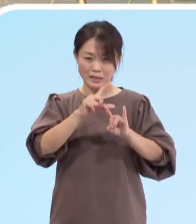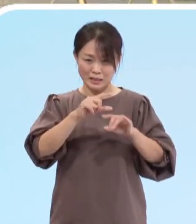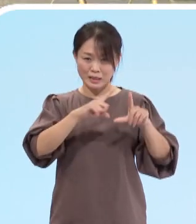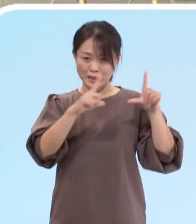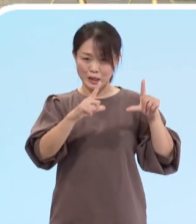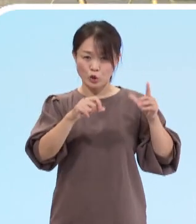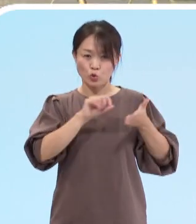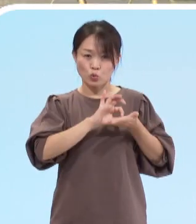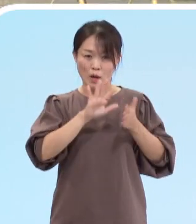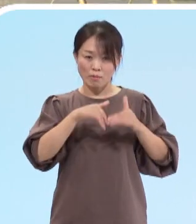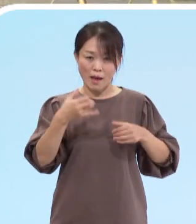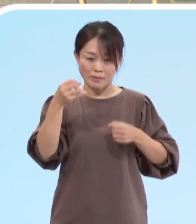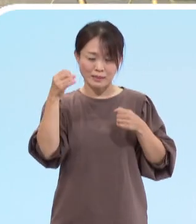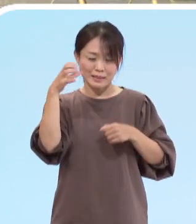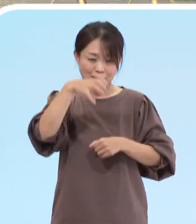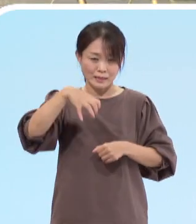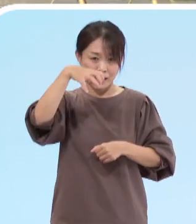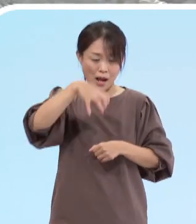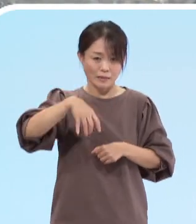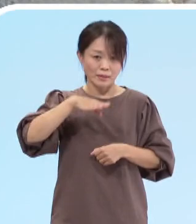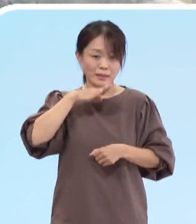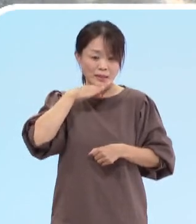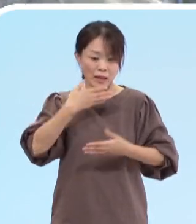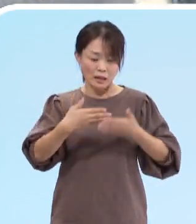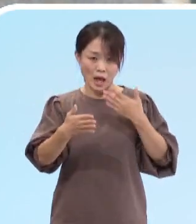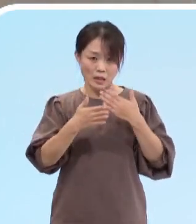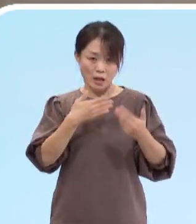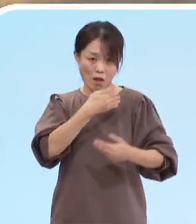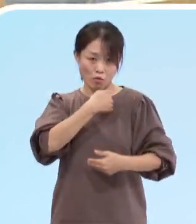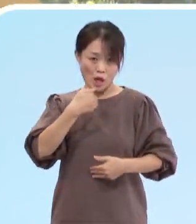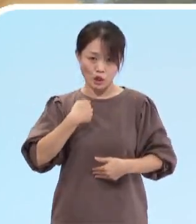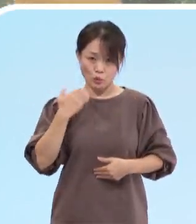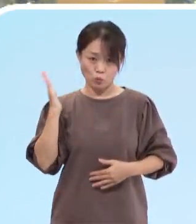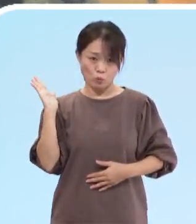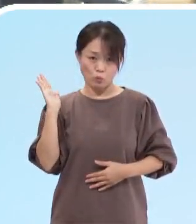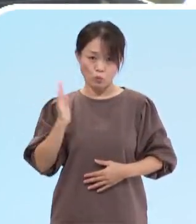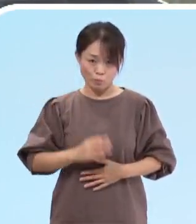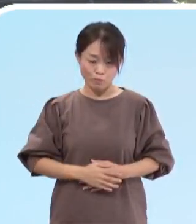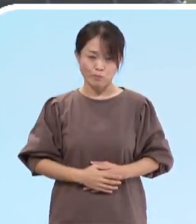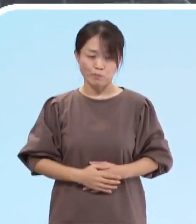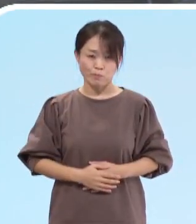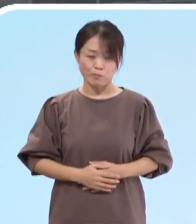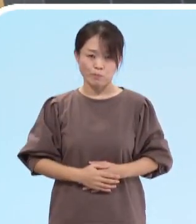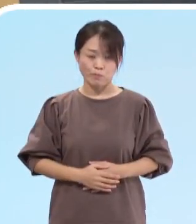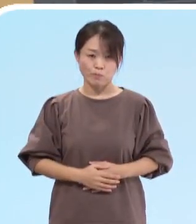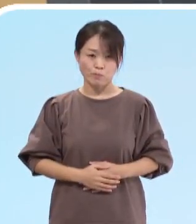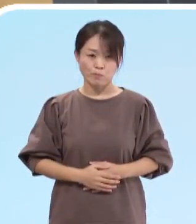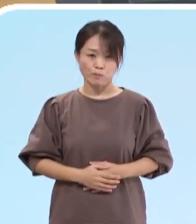ICT を搭載した建設機械の操縦を実際に体験できるんです。